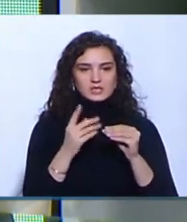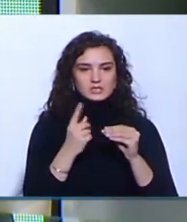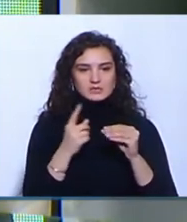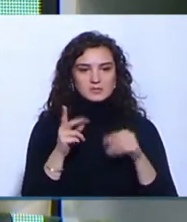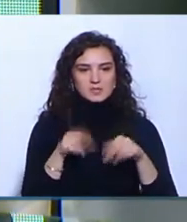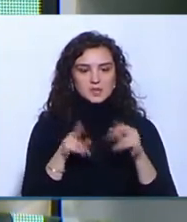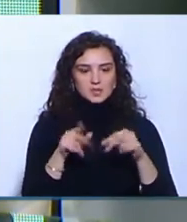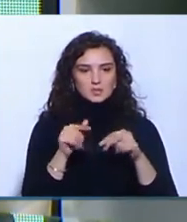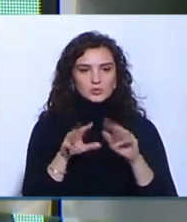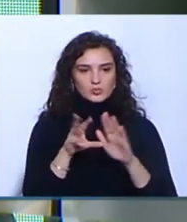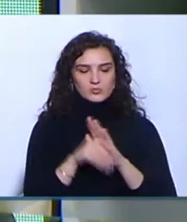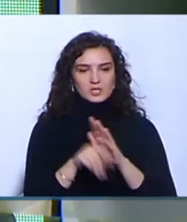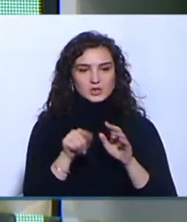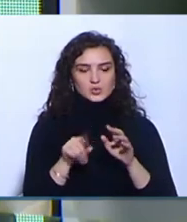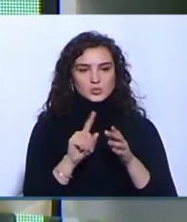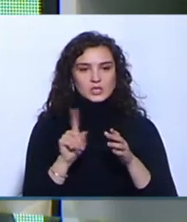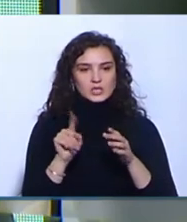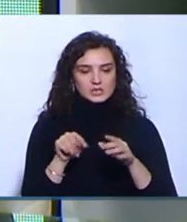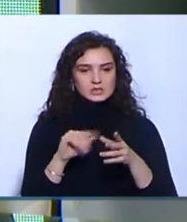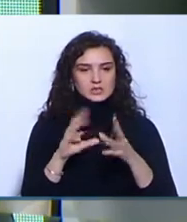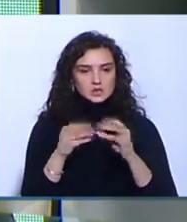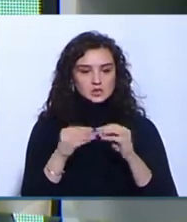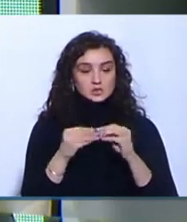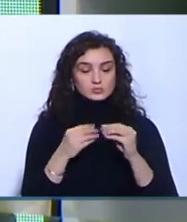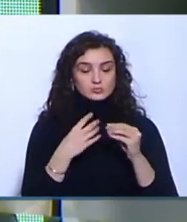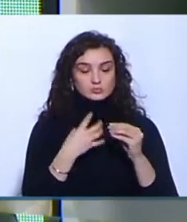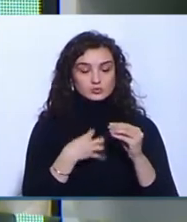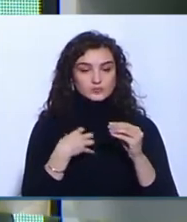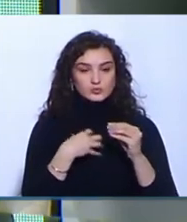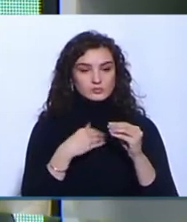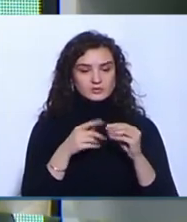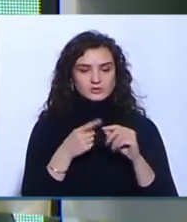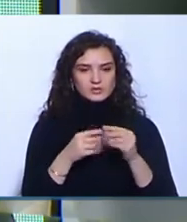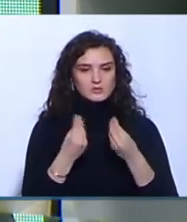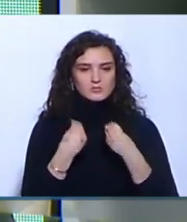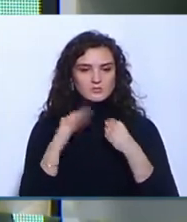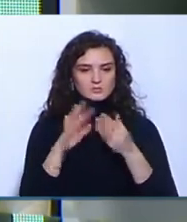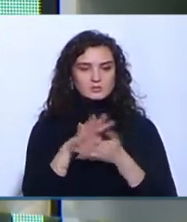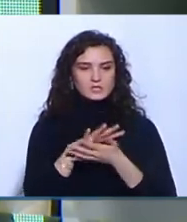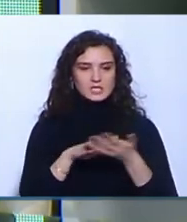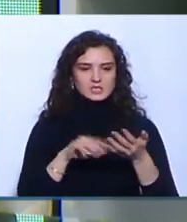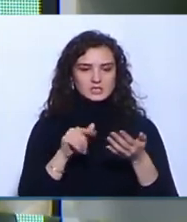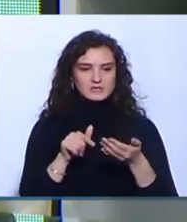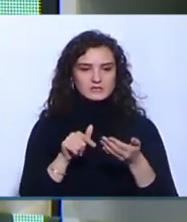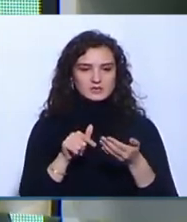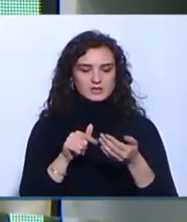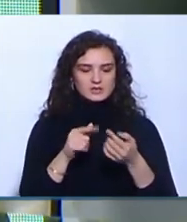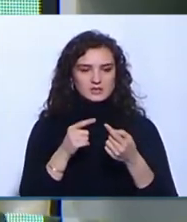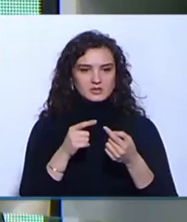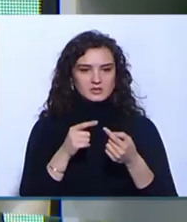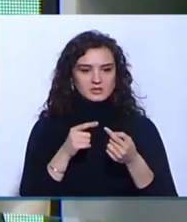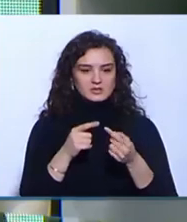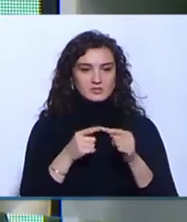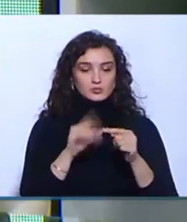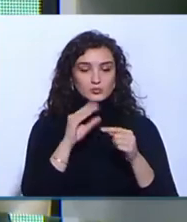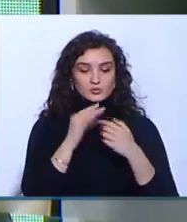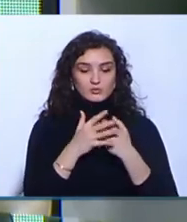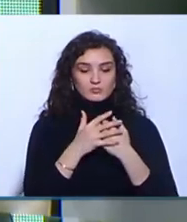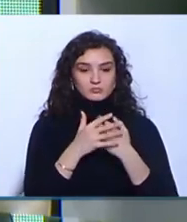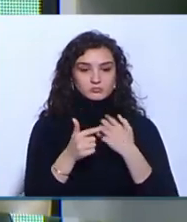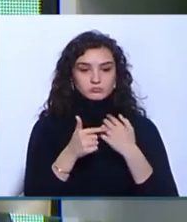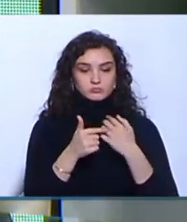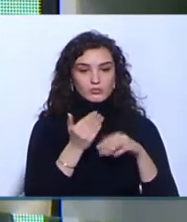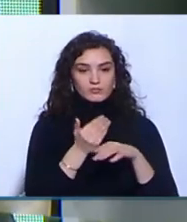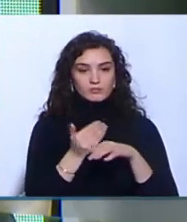ქირურგიულმა ჩარევამ, თუ ის რაღაცა სასიცოცხლო მნიშვნელობის არ არის, არ მოქცევს ძალიან ხანგრძლივი ეფექტი. ამიტომ, როდესაც ლიმფური შეშუპება ვითარდება